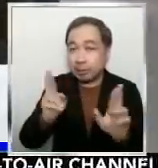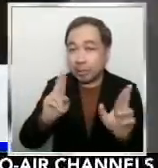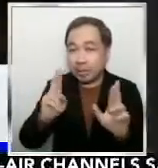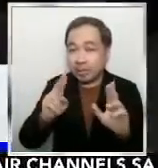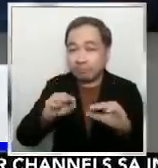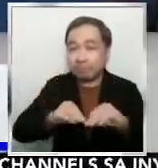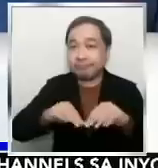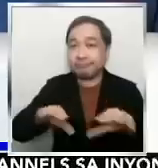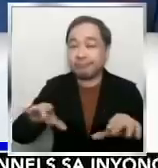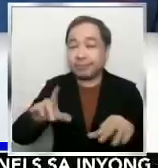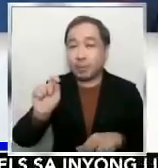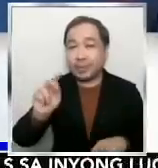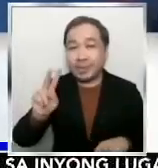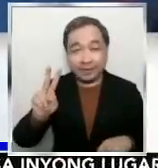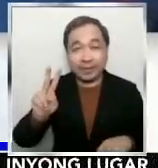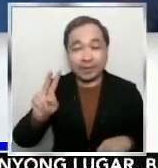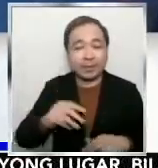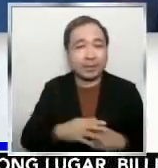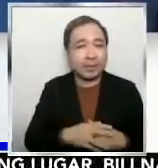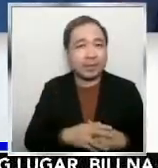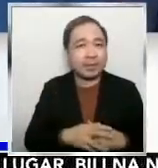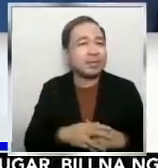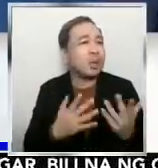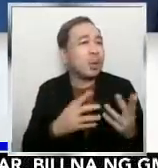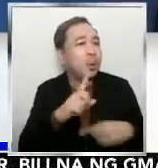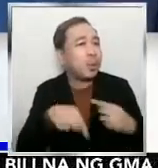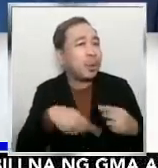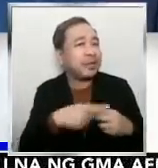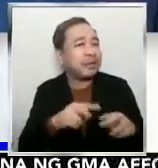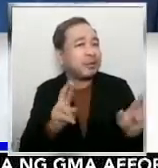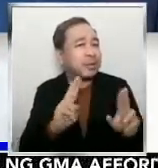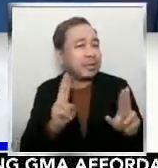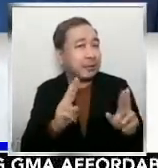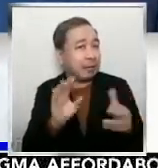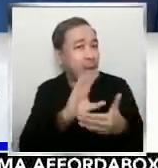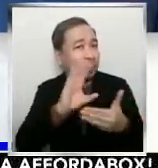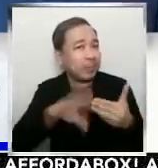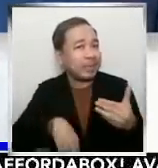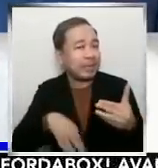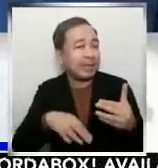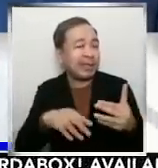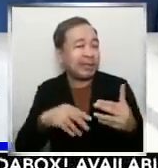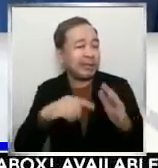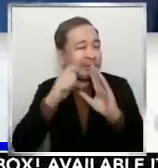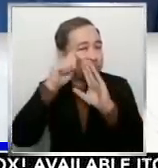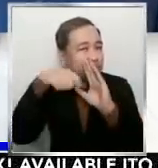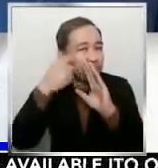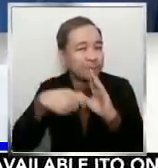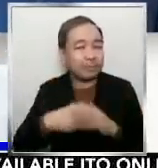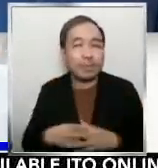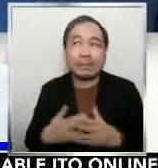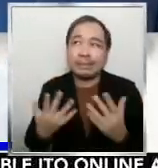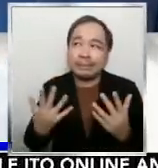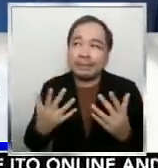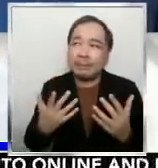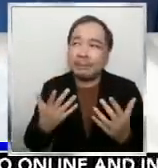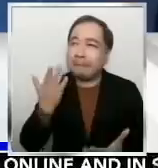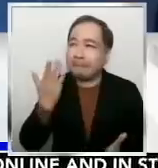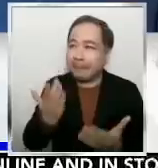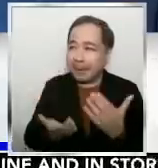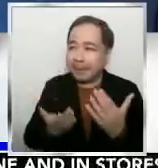far are we when it comes to the production? Ah, wow. Probably, I could say